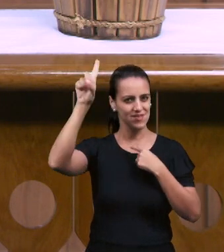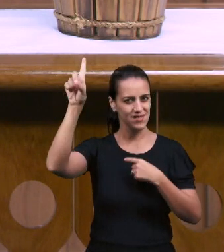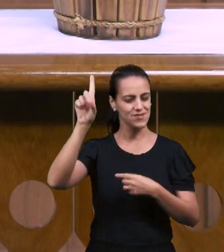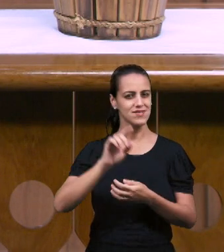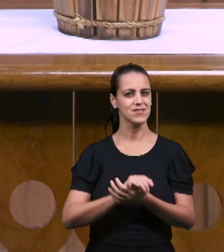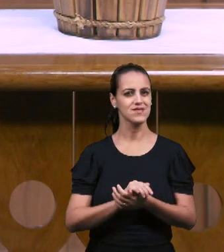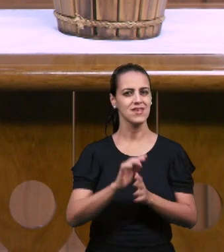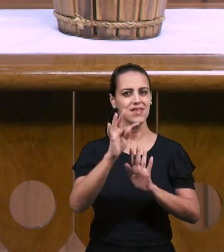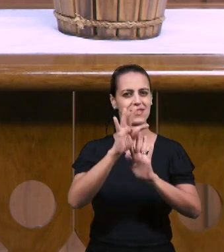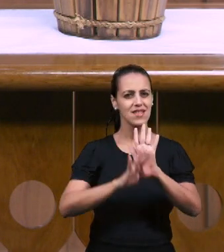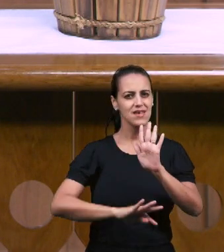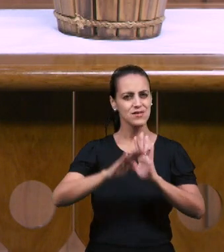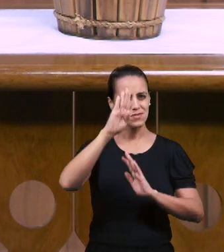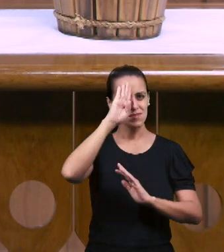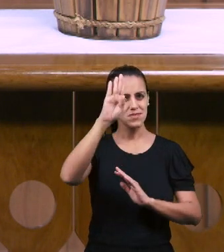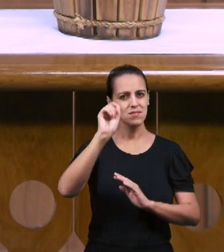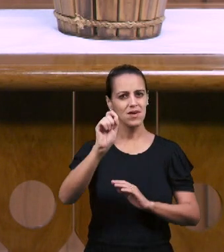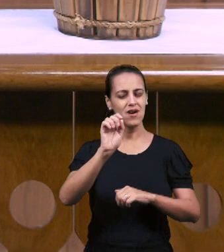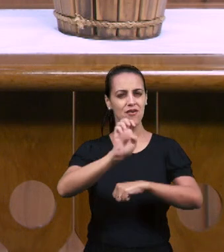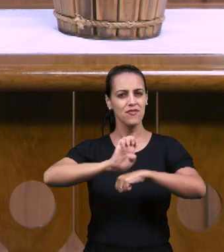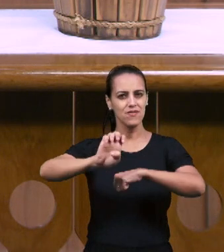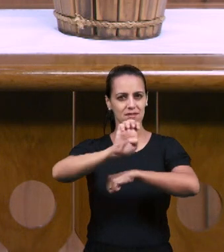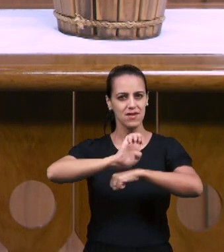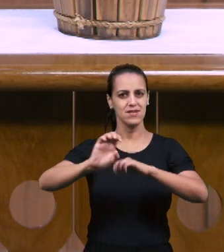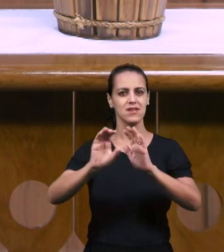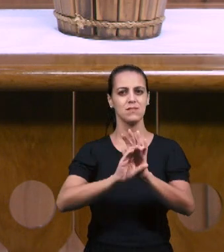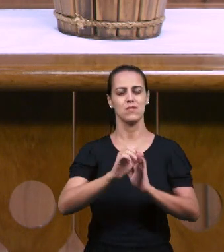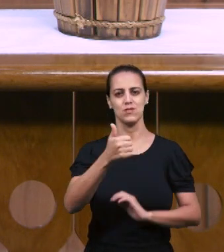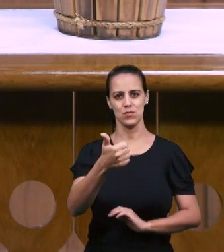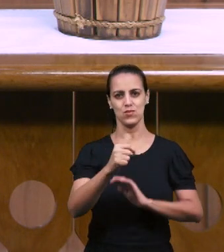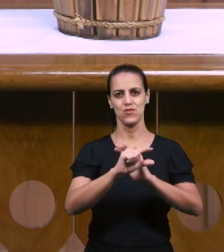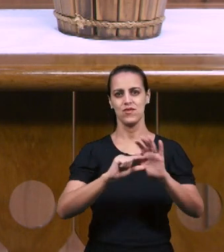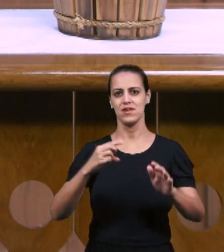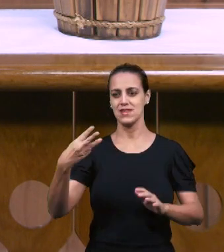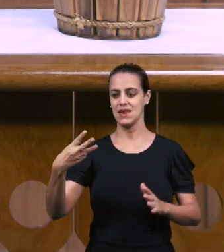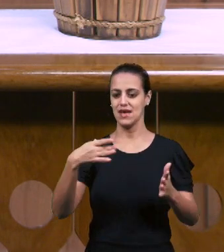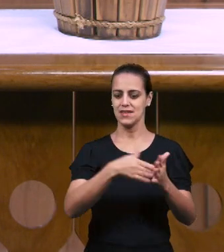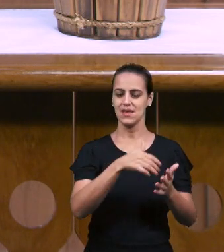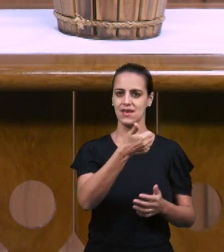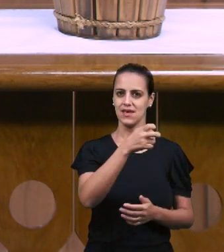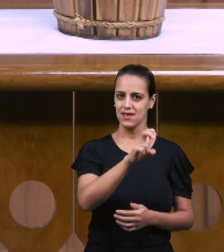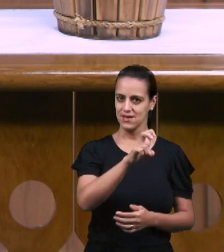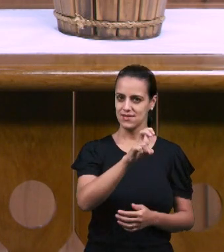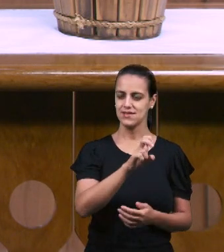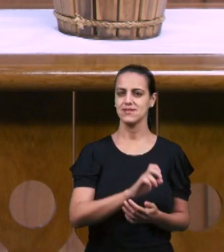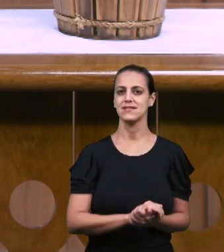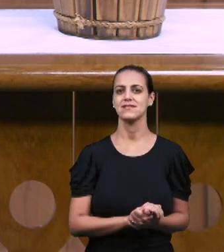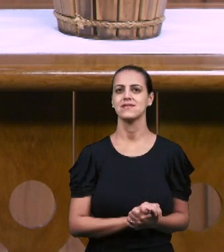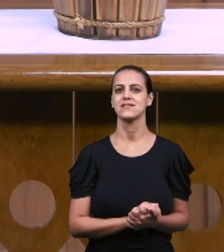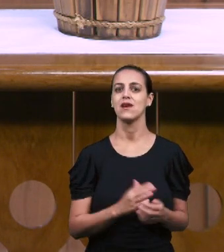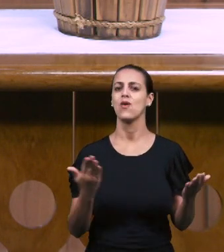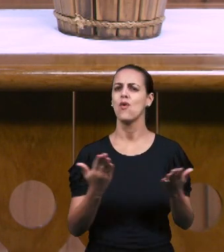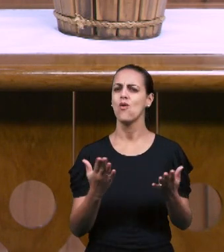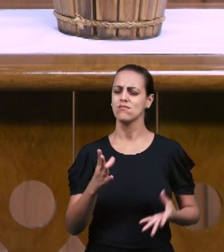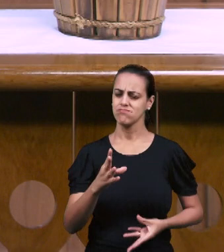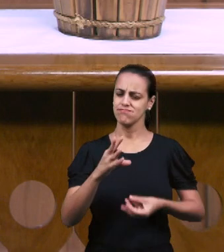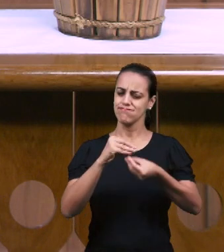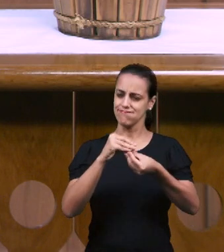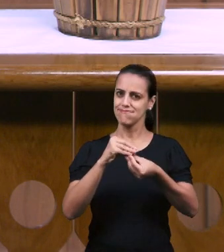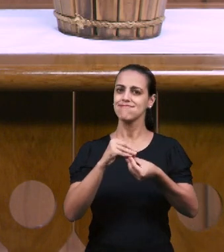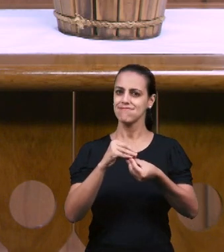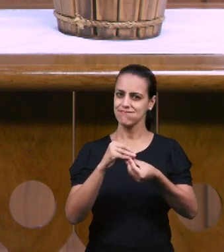texte fondamental se trouve dans la lettre aux Éphésiens, chapitre 1, des versets 3 à 15. Nous allons aujourd'hui faire une